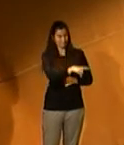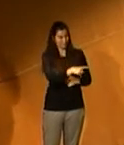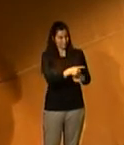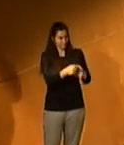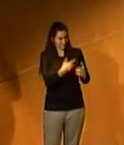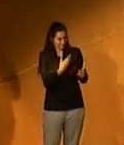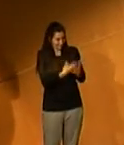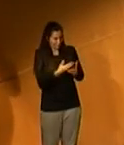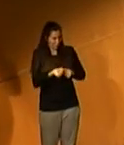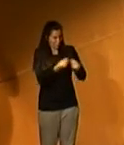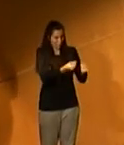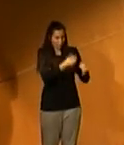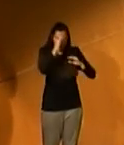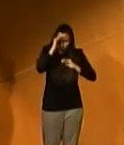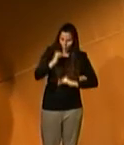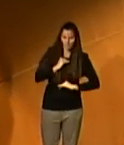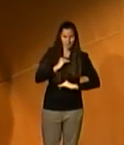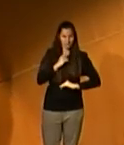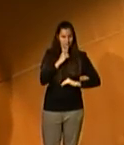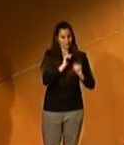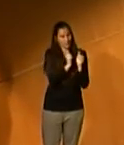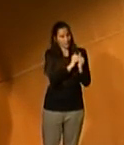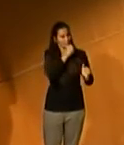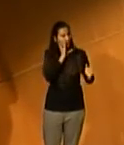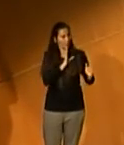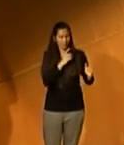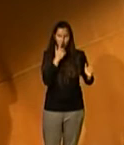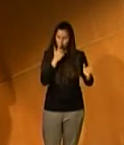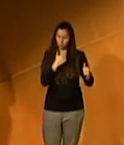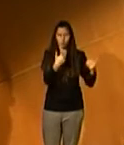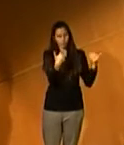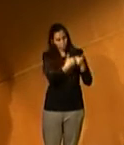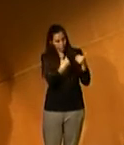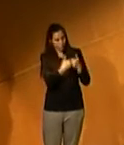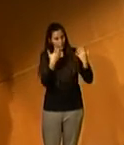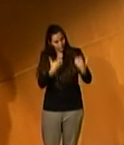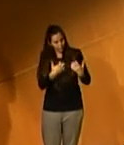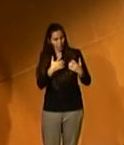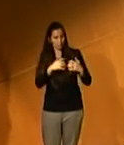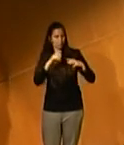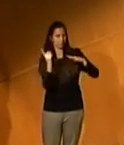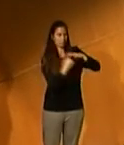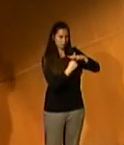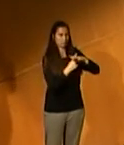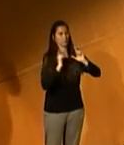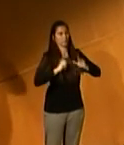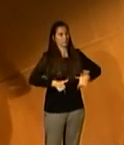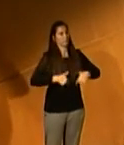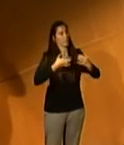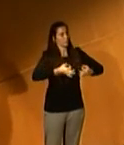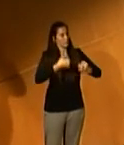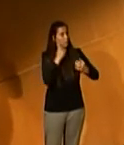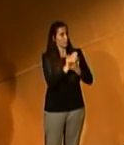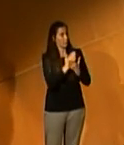en lui et a formulé avec ses parents la demande d'intégrer une scolarisation ordinaire pour préparer un CAP